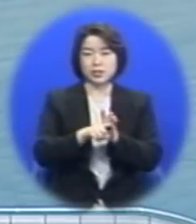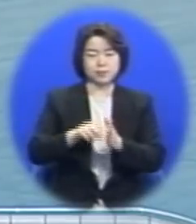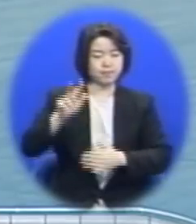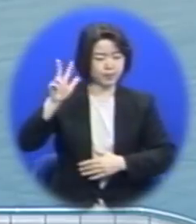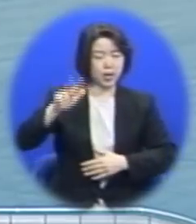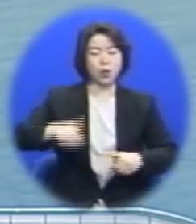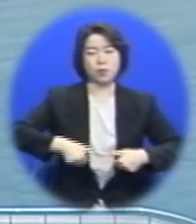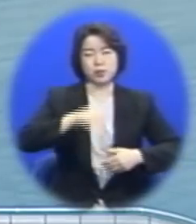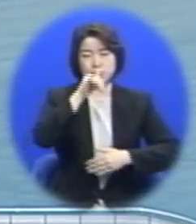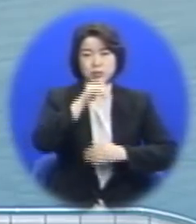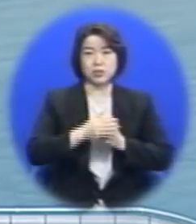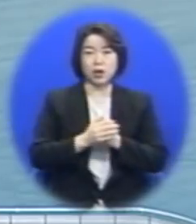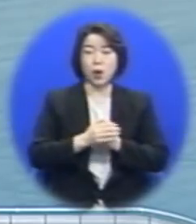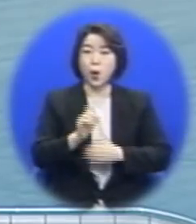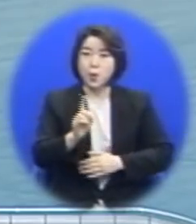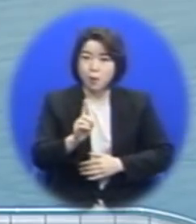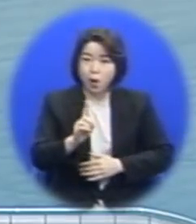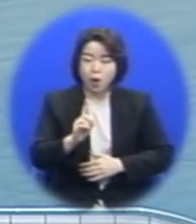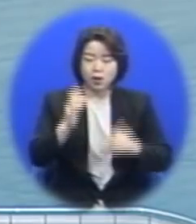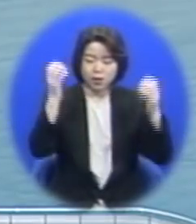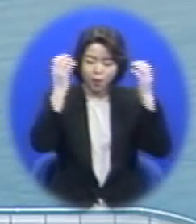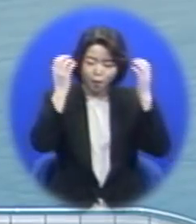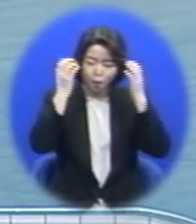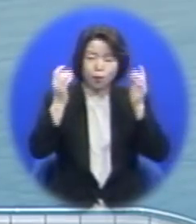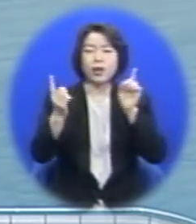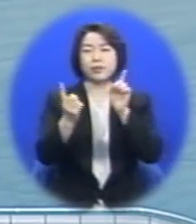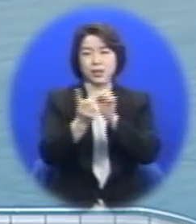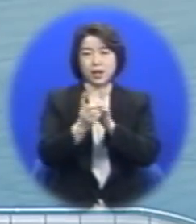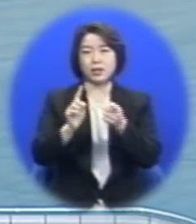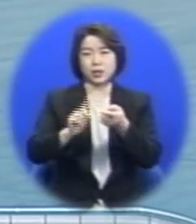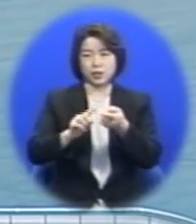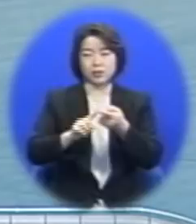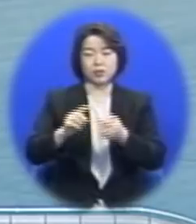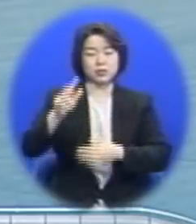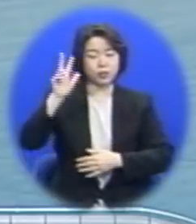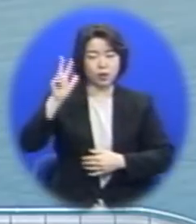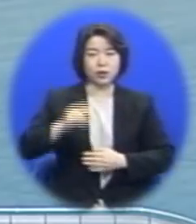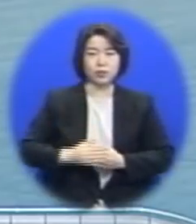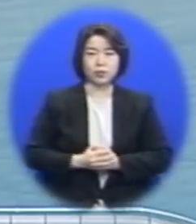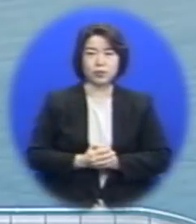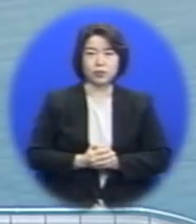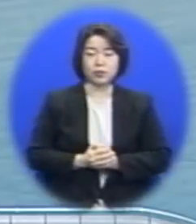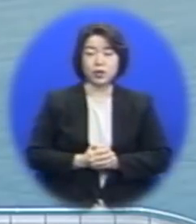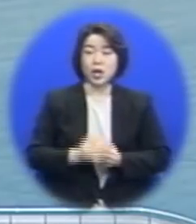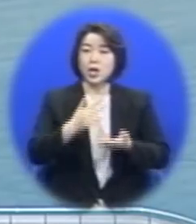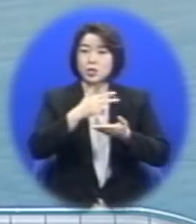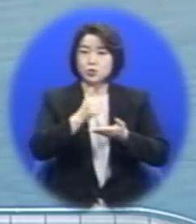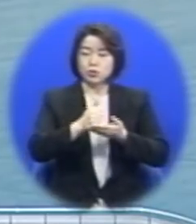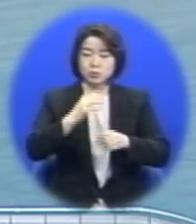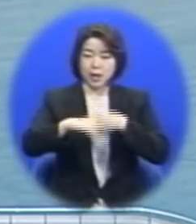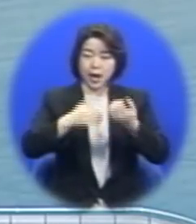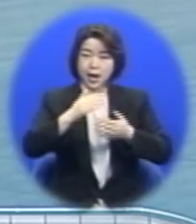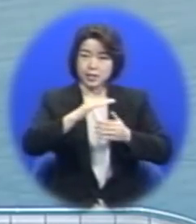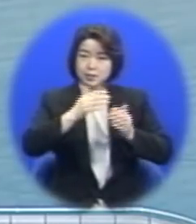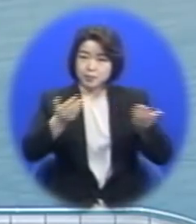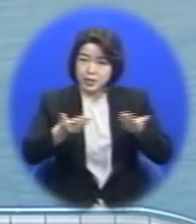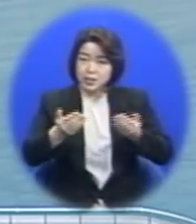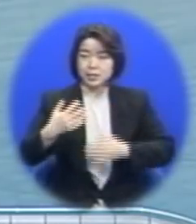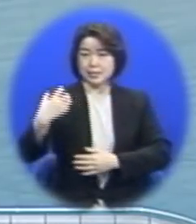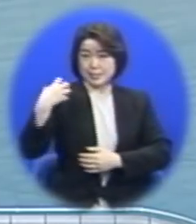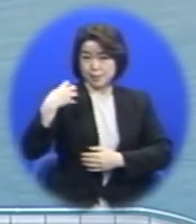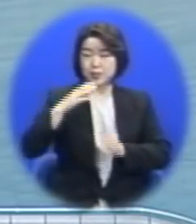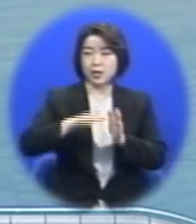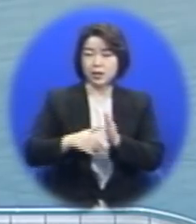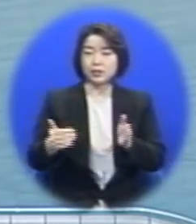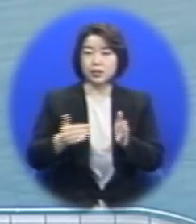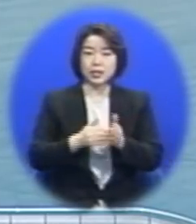있습니다. 그것은 고난을 당할 것이라는 겁니다. 증인이 사명을 감당할 때까지는